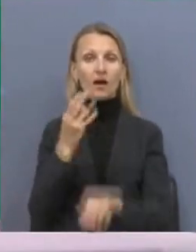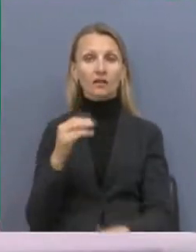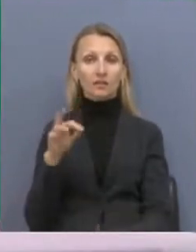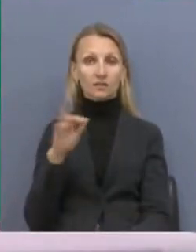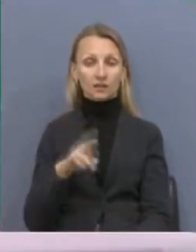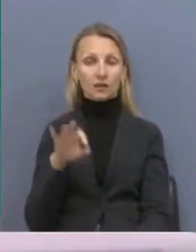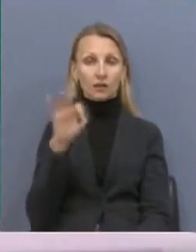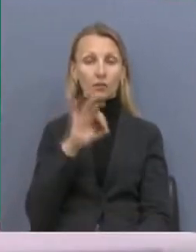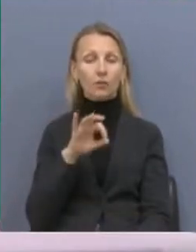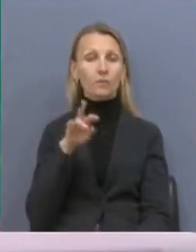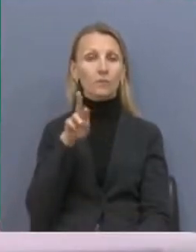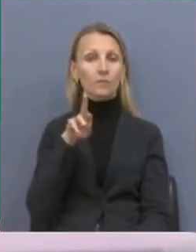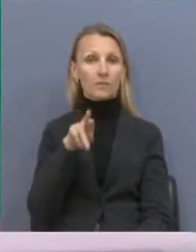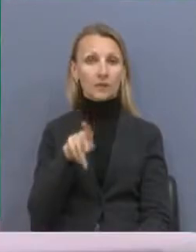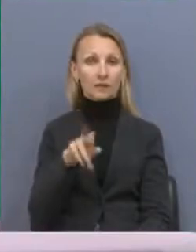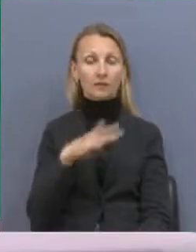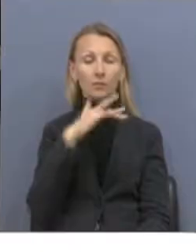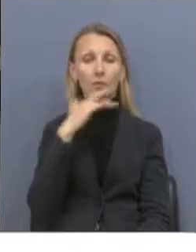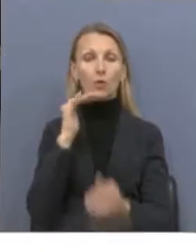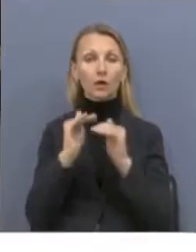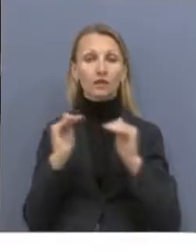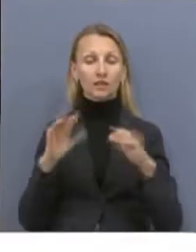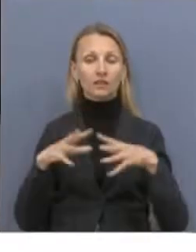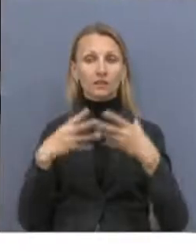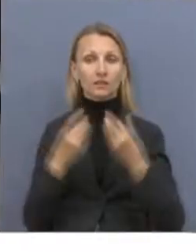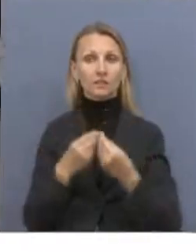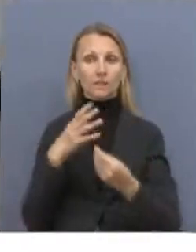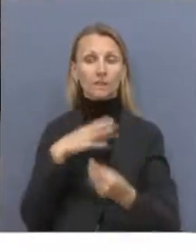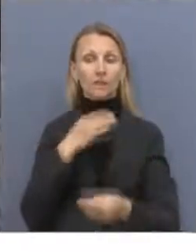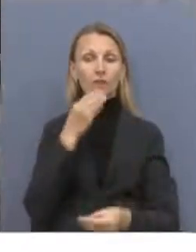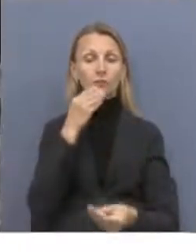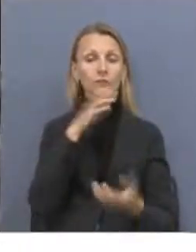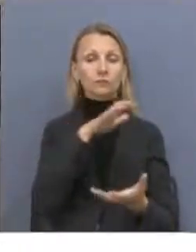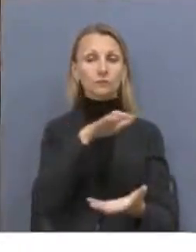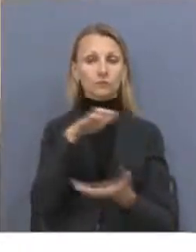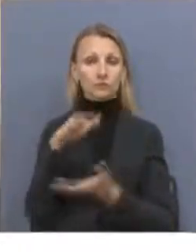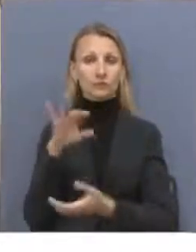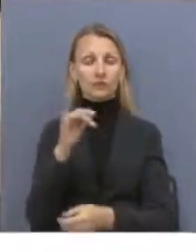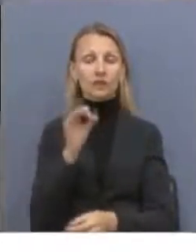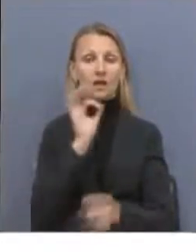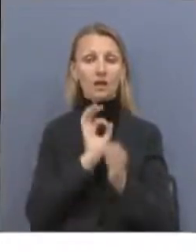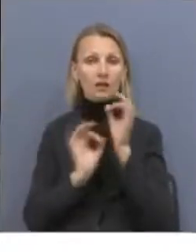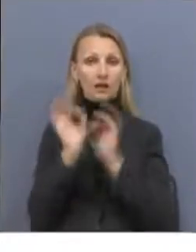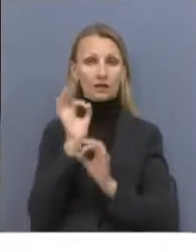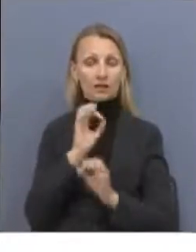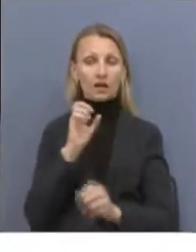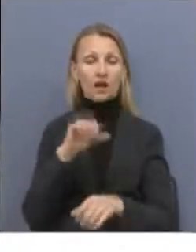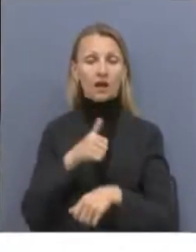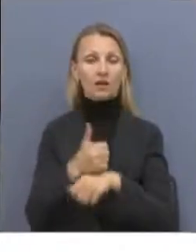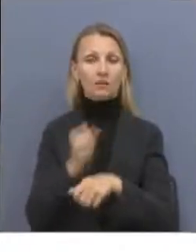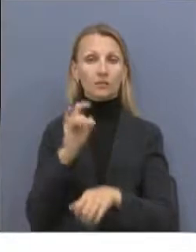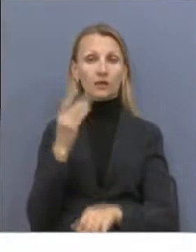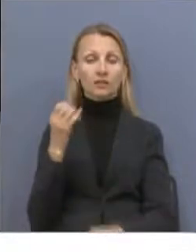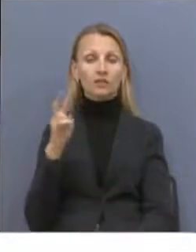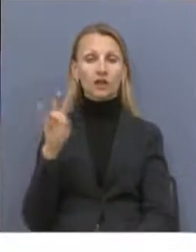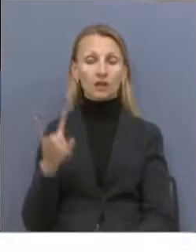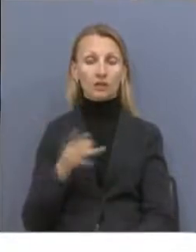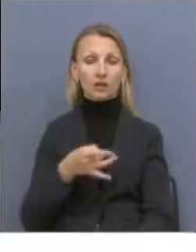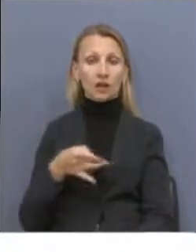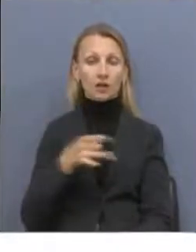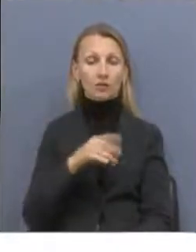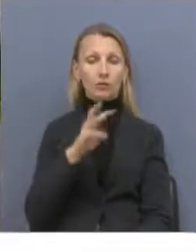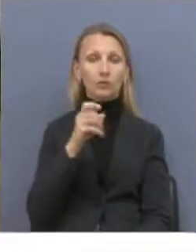15 малообеспеченных многодетных семей были обеспечены продуктовыми наборами и медикаментами. Аким Аршалынского района Талгат